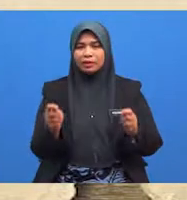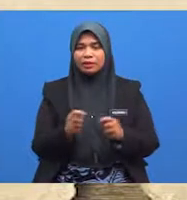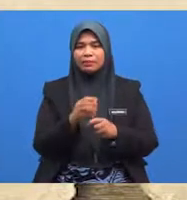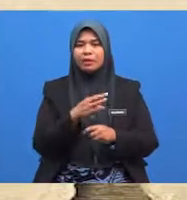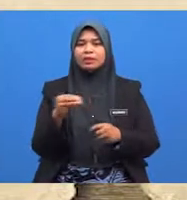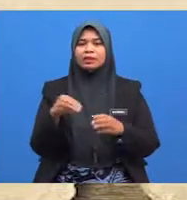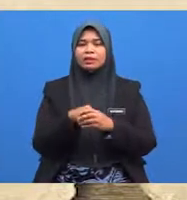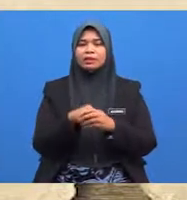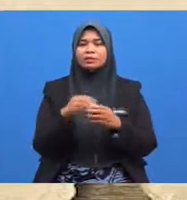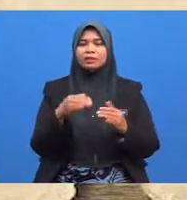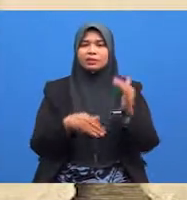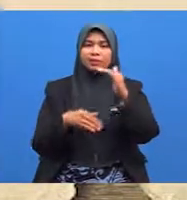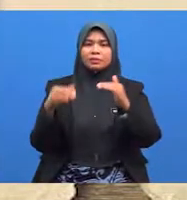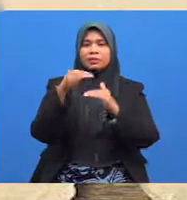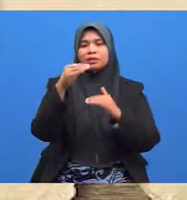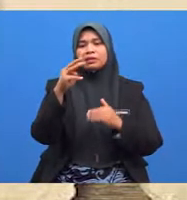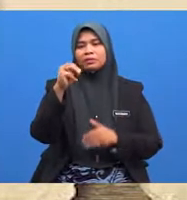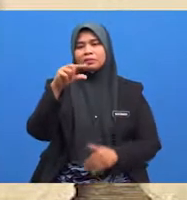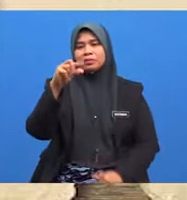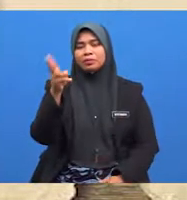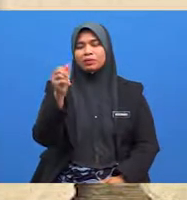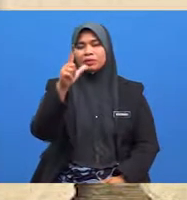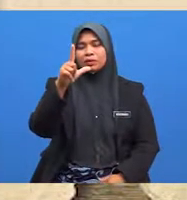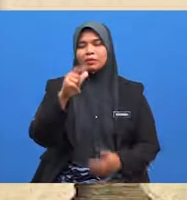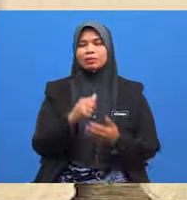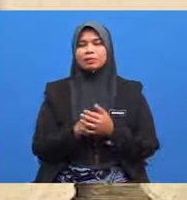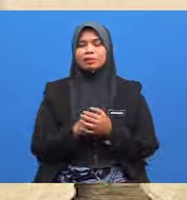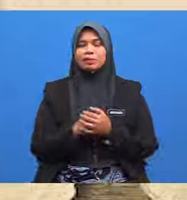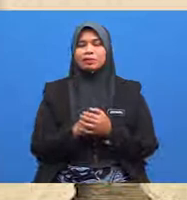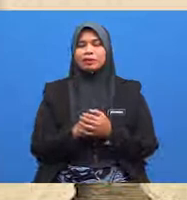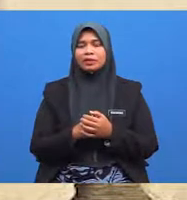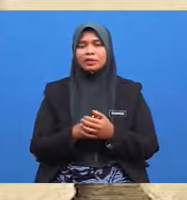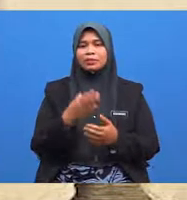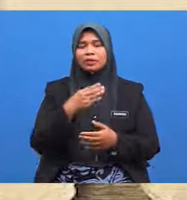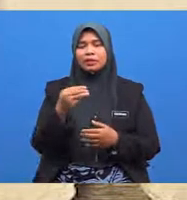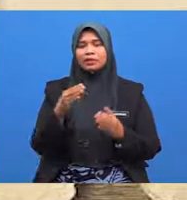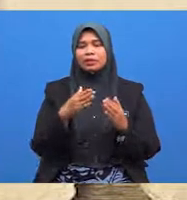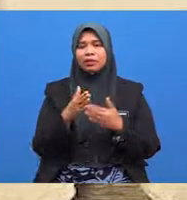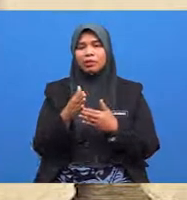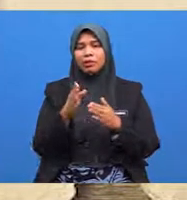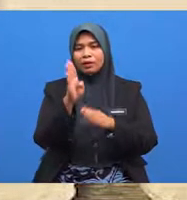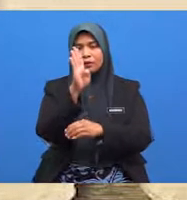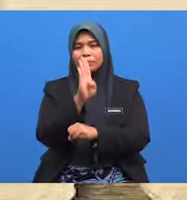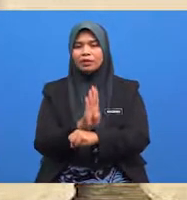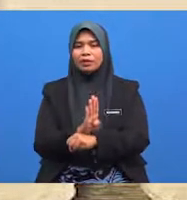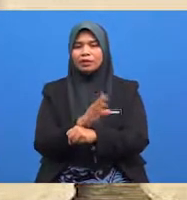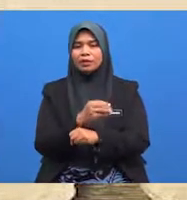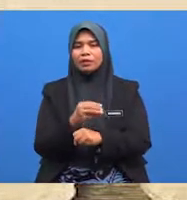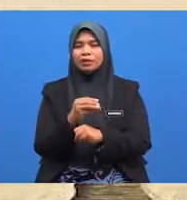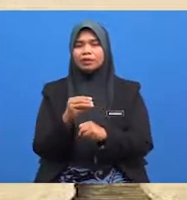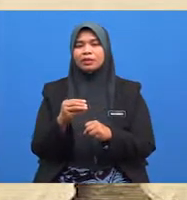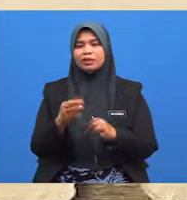bina Mughal. Seni bina zaman Mughal dipengaruhi oleh budaya dan persekitaran